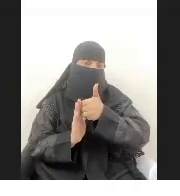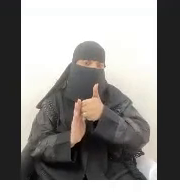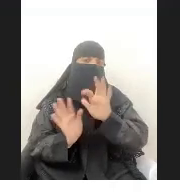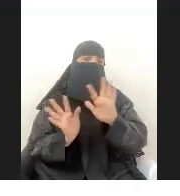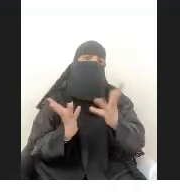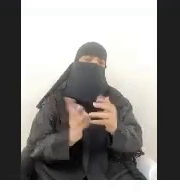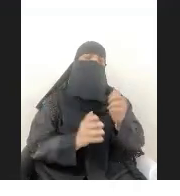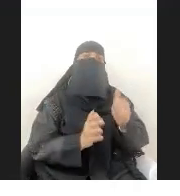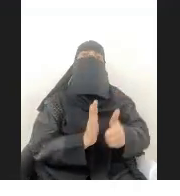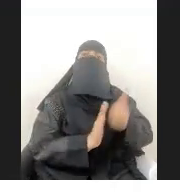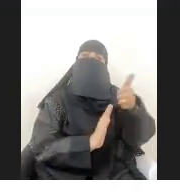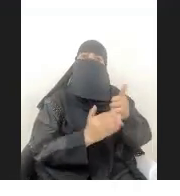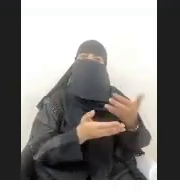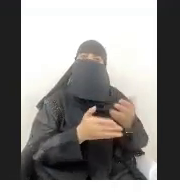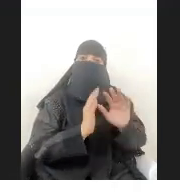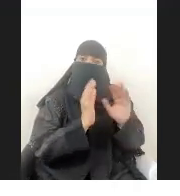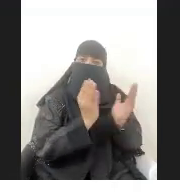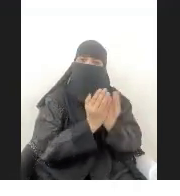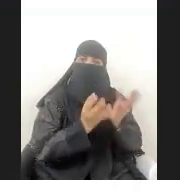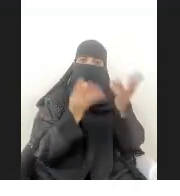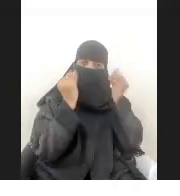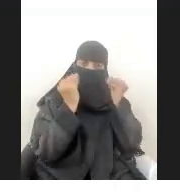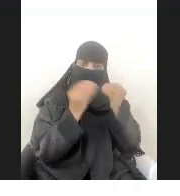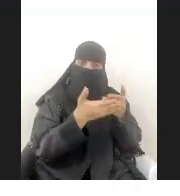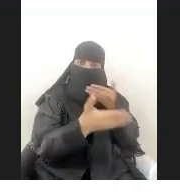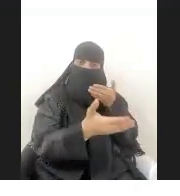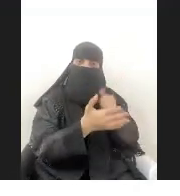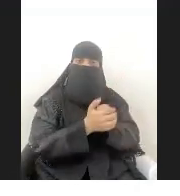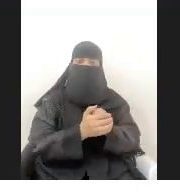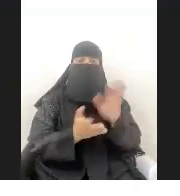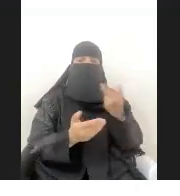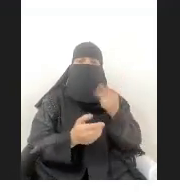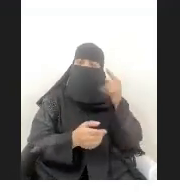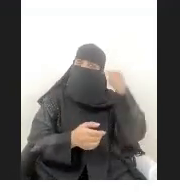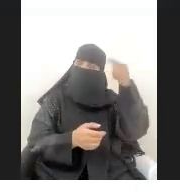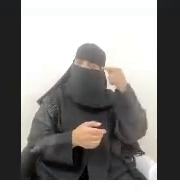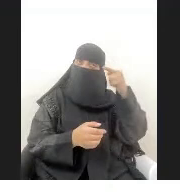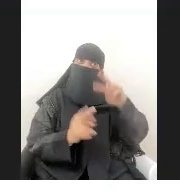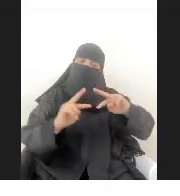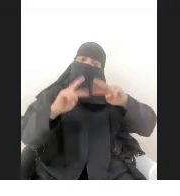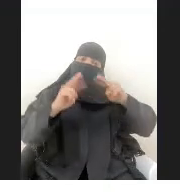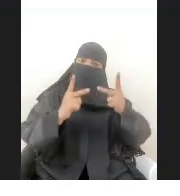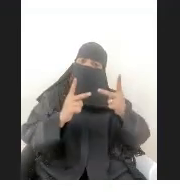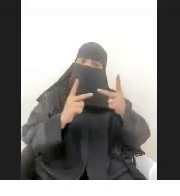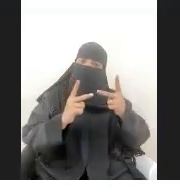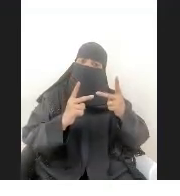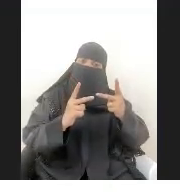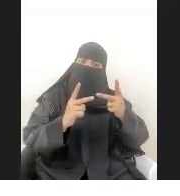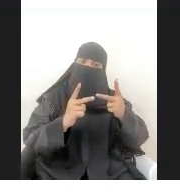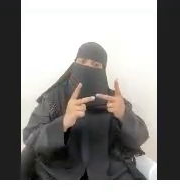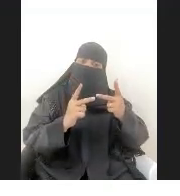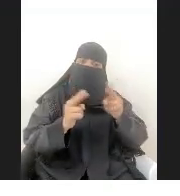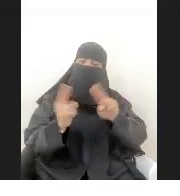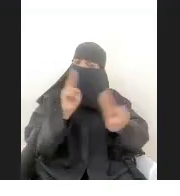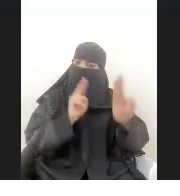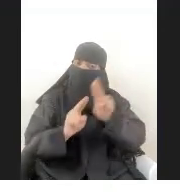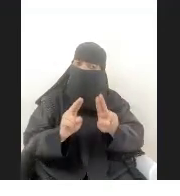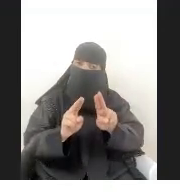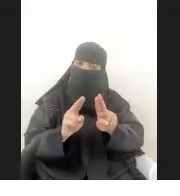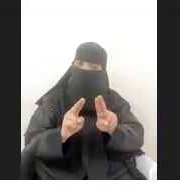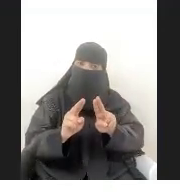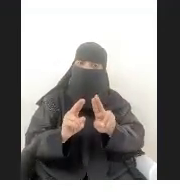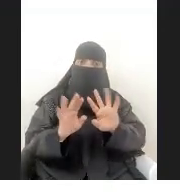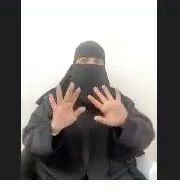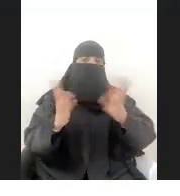عن بعد، أو يفضل نحن نفكر فيه كشيء مختلف تماماً؟ هل ما هي الطرق